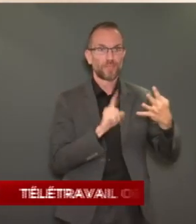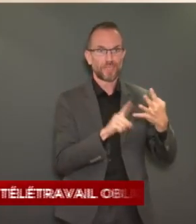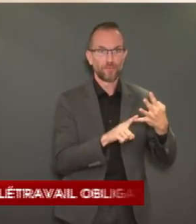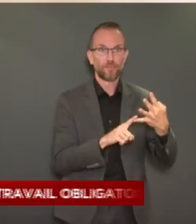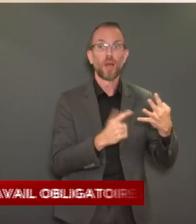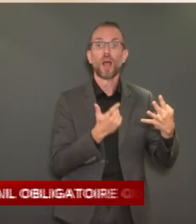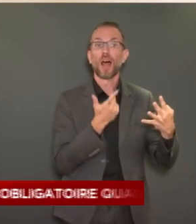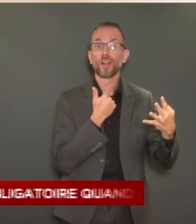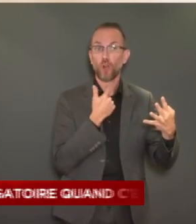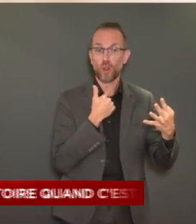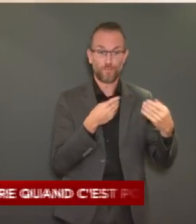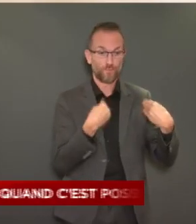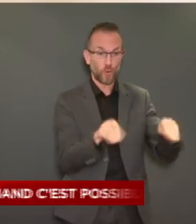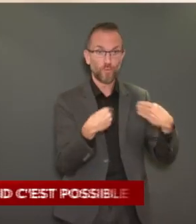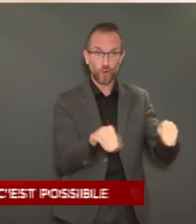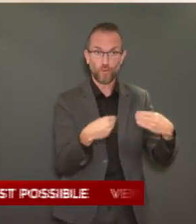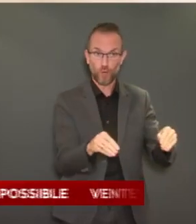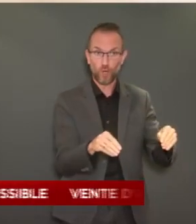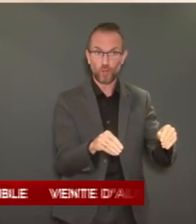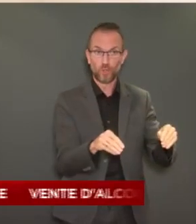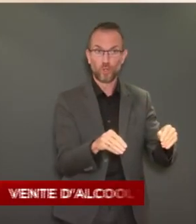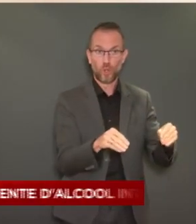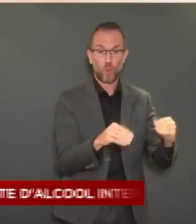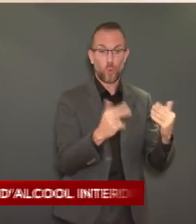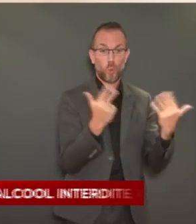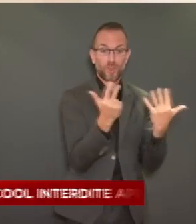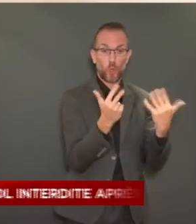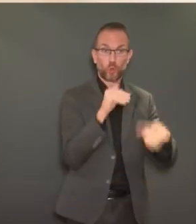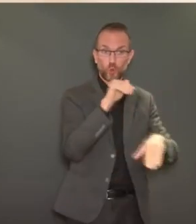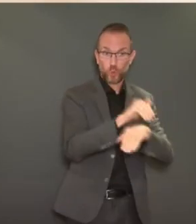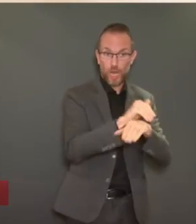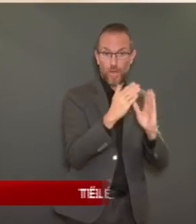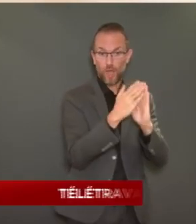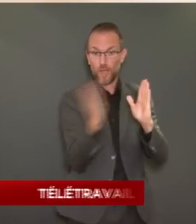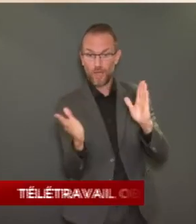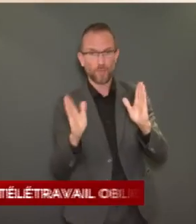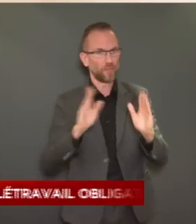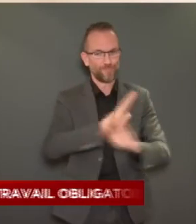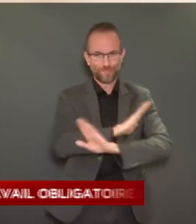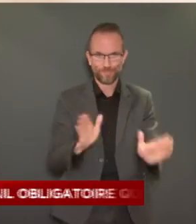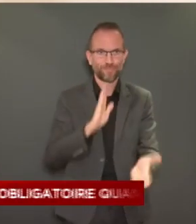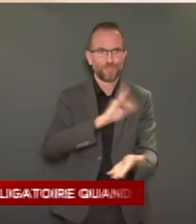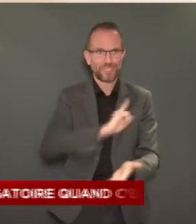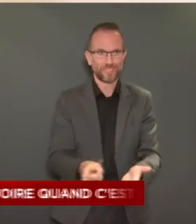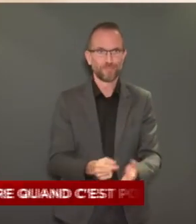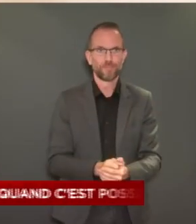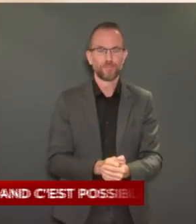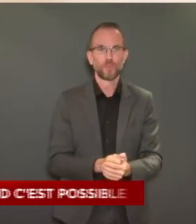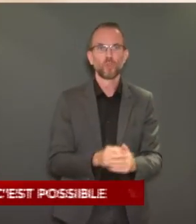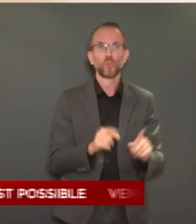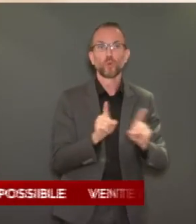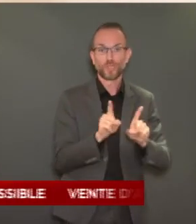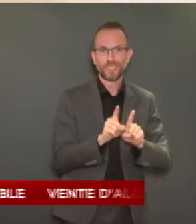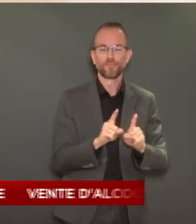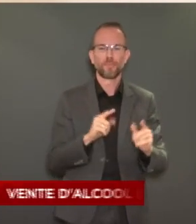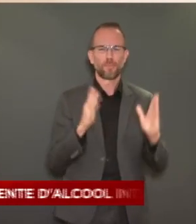au-delà de 20 heures. Il y aura un couvre-feu entre minuit et 5 heures. Je suis tout à fait conscient